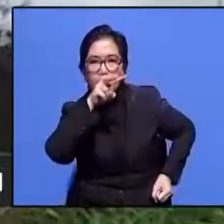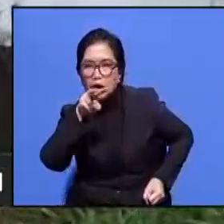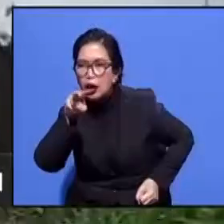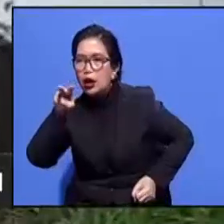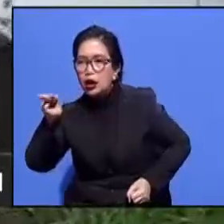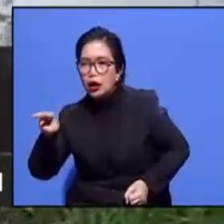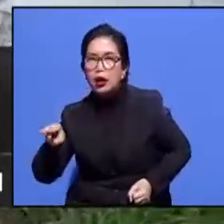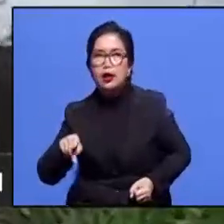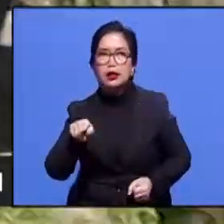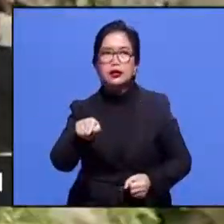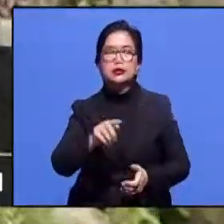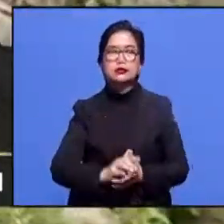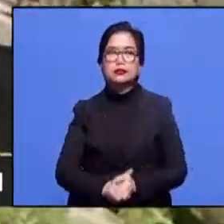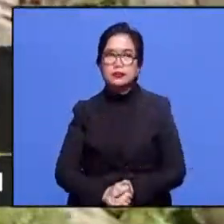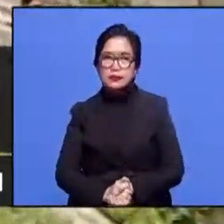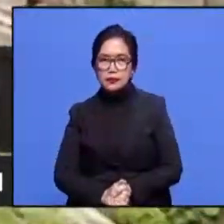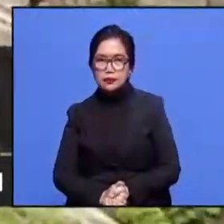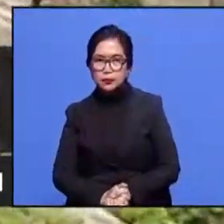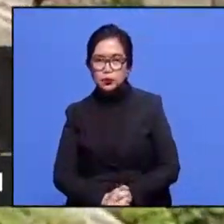ditengarai hanyut.